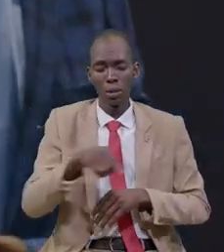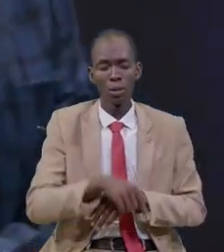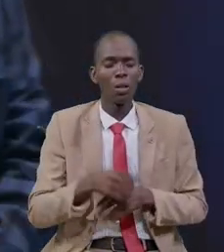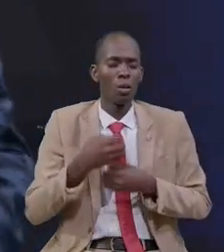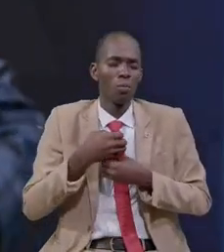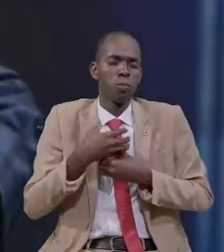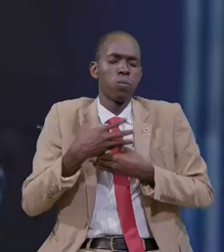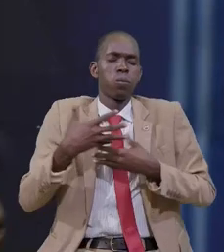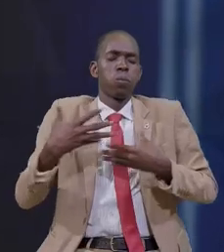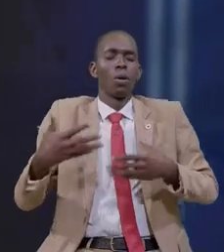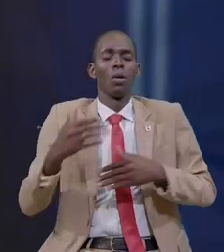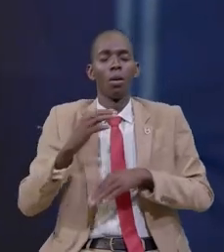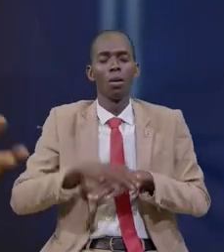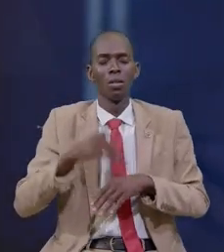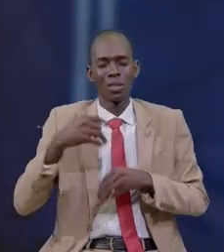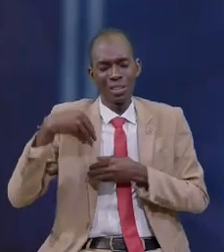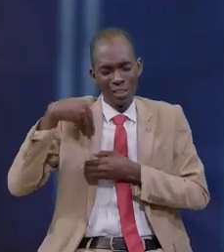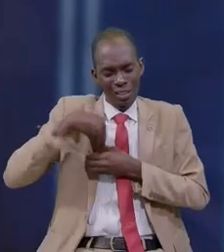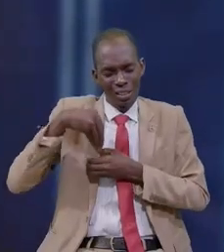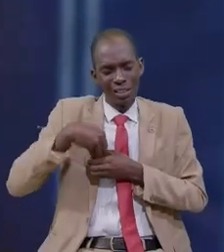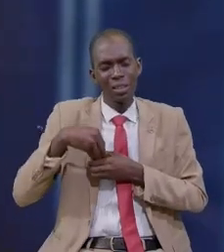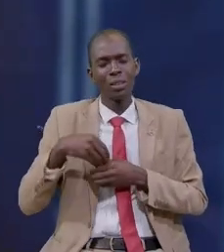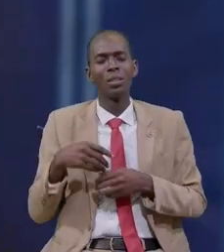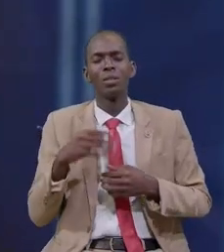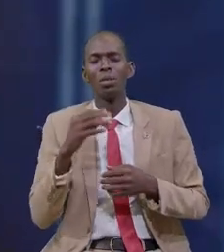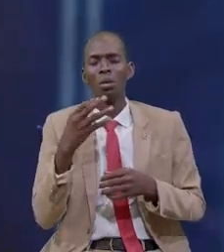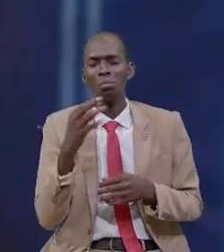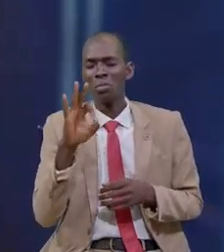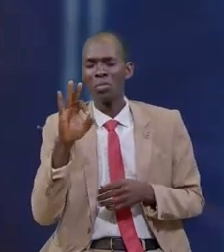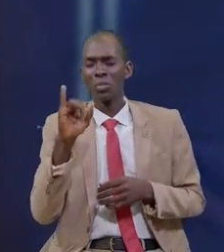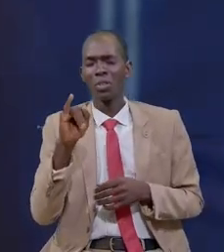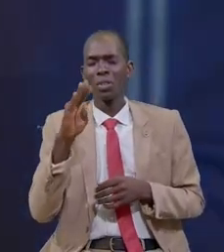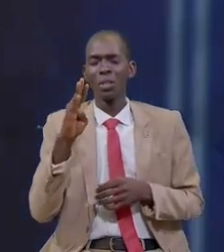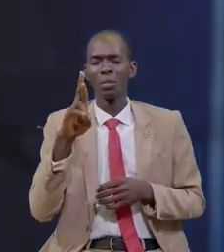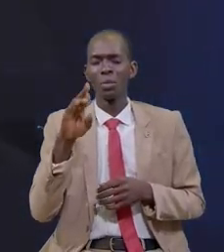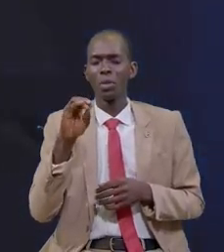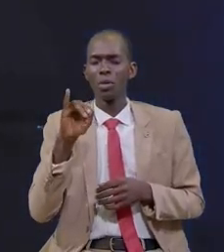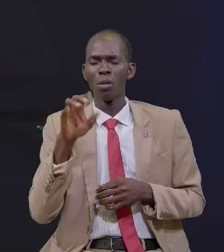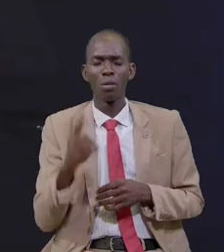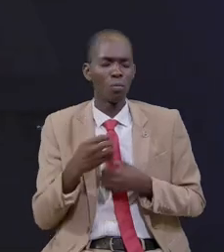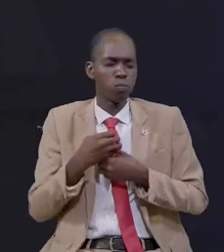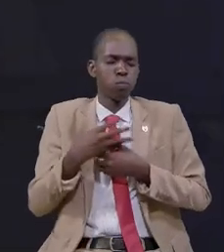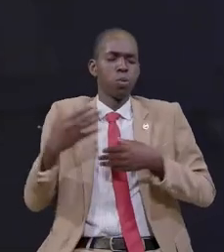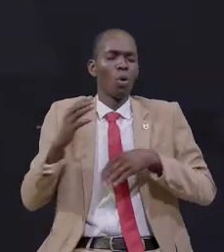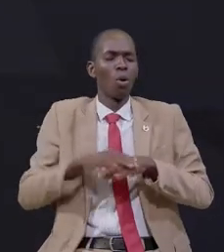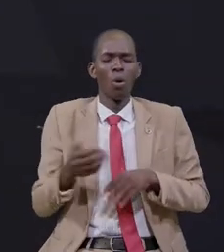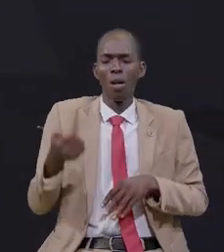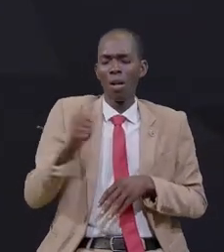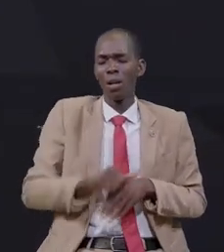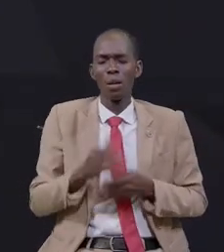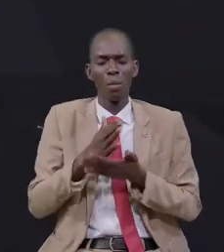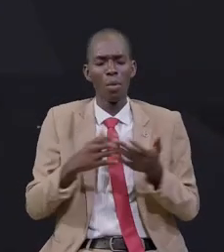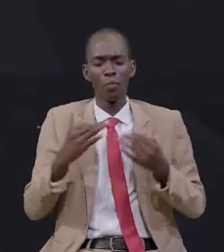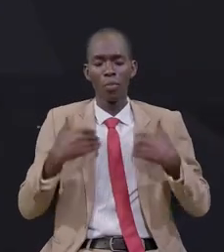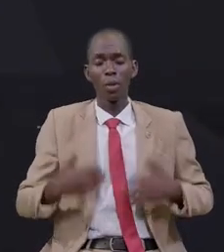éléphantiasis, enflement à l'interne, tumeur, fibrome, enflement, n'importe quelle partie du corps.